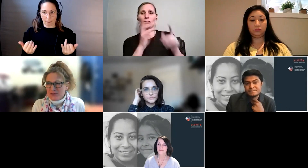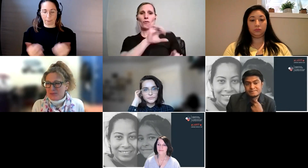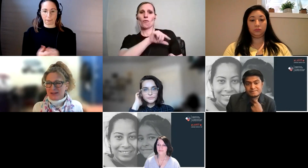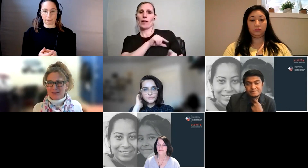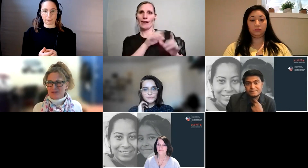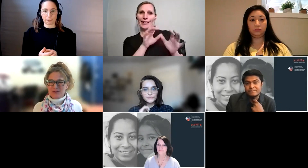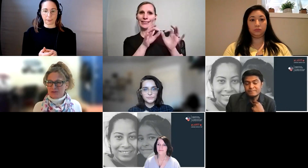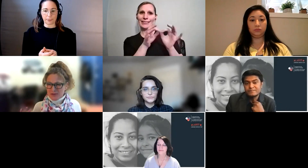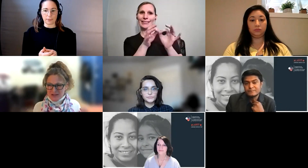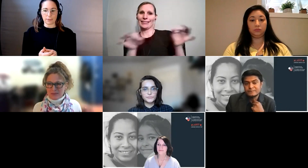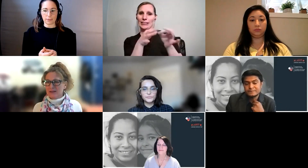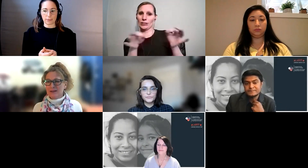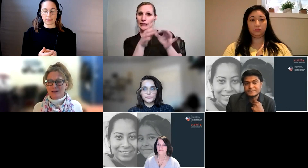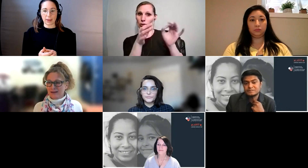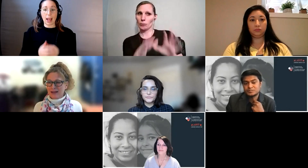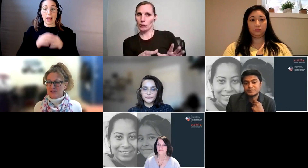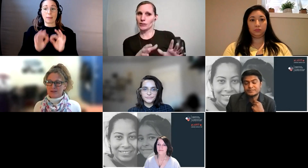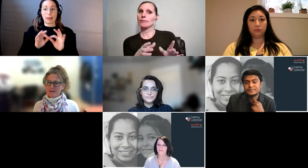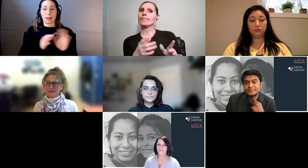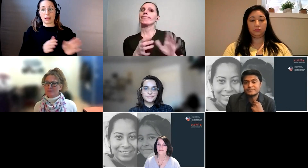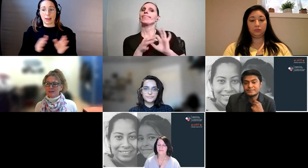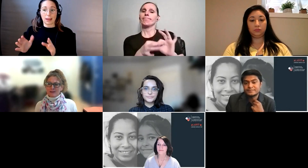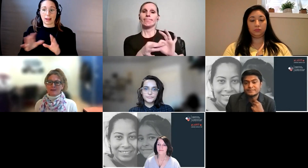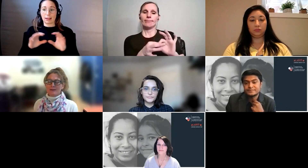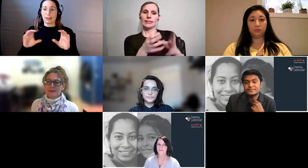le manque d'interprètes certifiés,